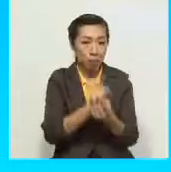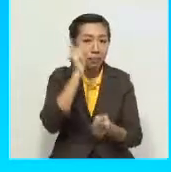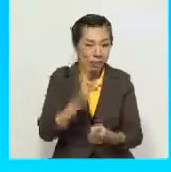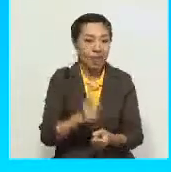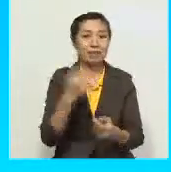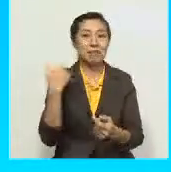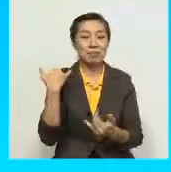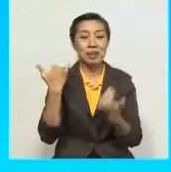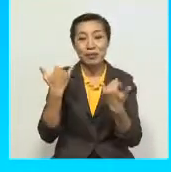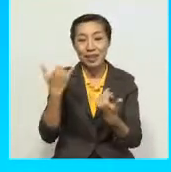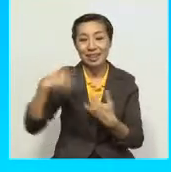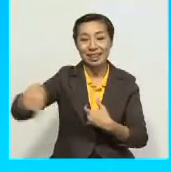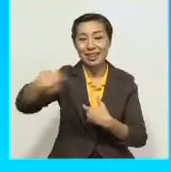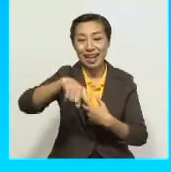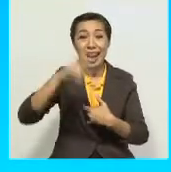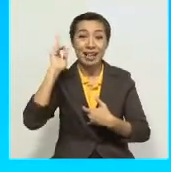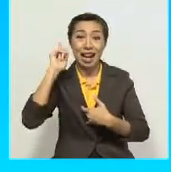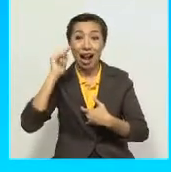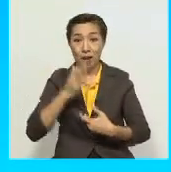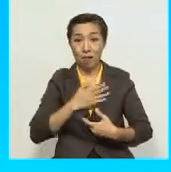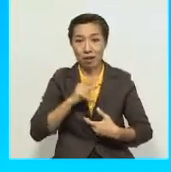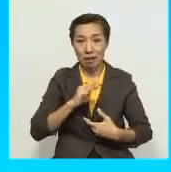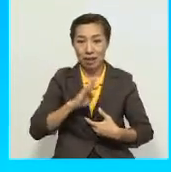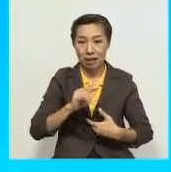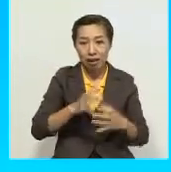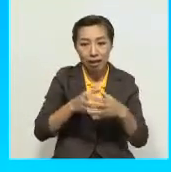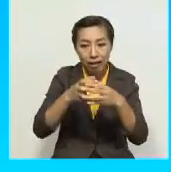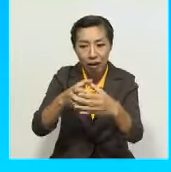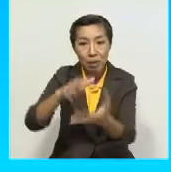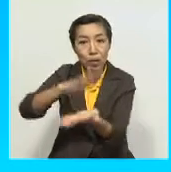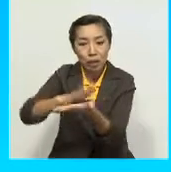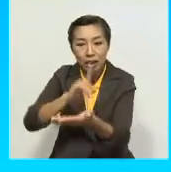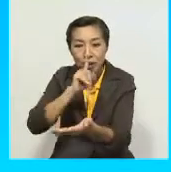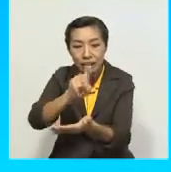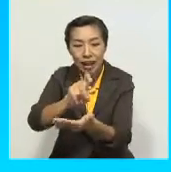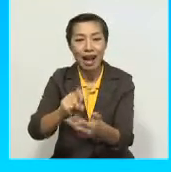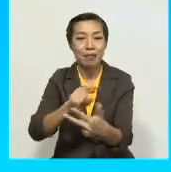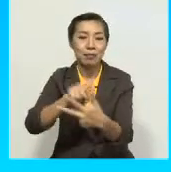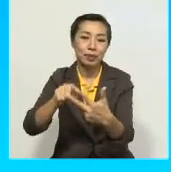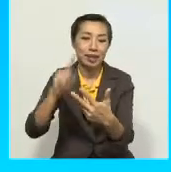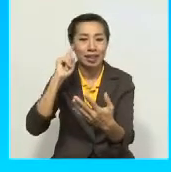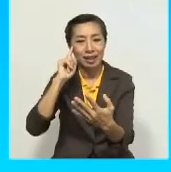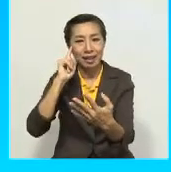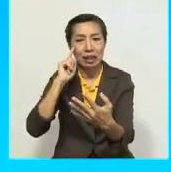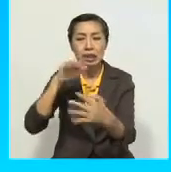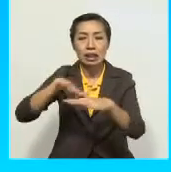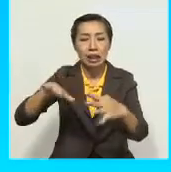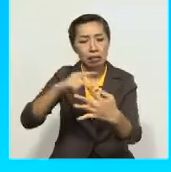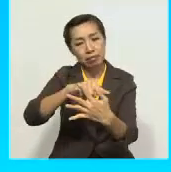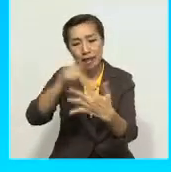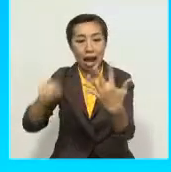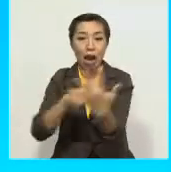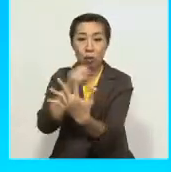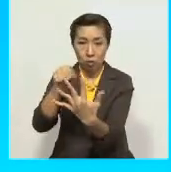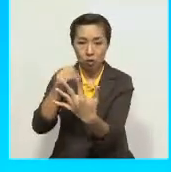วันนี้นะคะน้องโกน้องวิจิตราก็เลยไปพูดคุยมานะคะกับน้องคิวน้องต้าน้องฟลุ๊กน้องตุ๋ยน้องการคือ